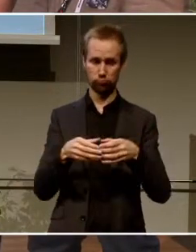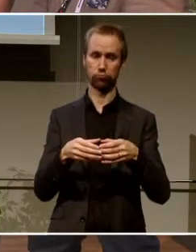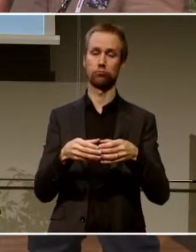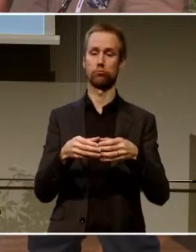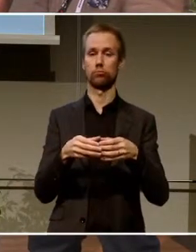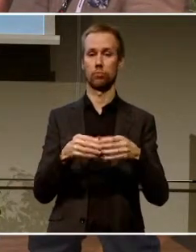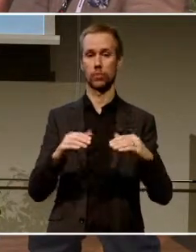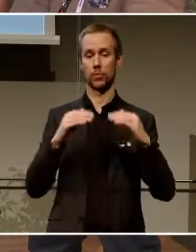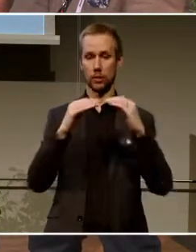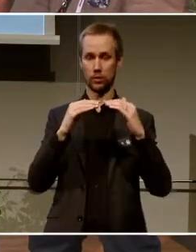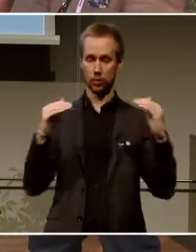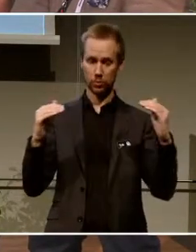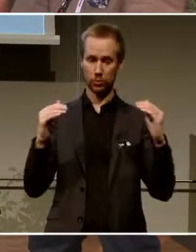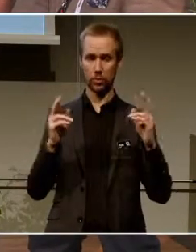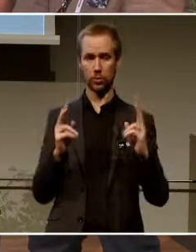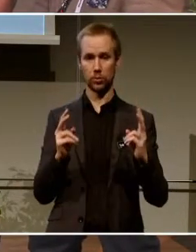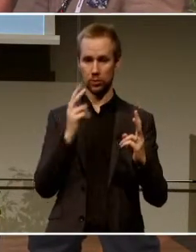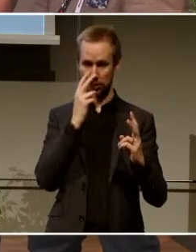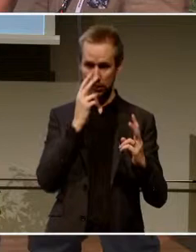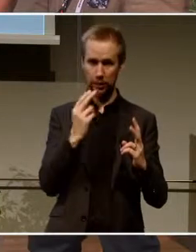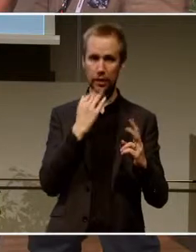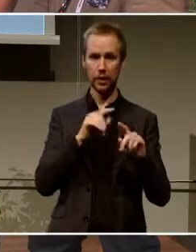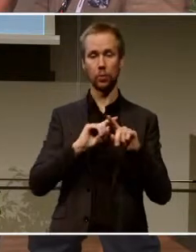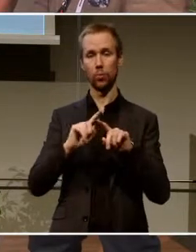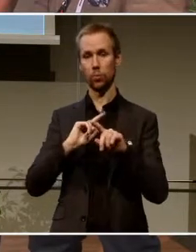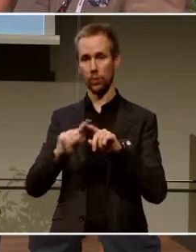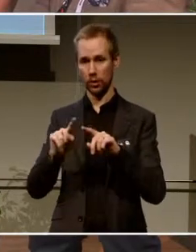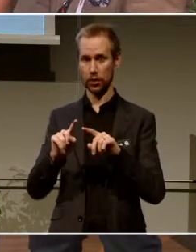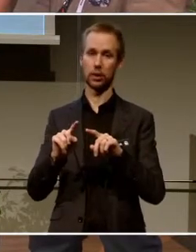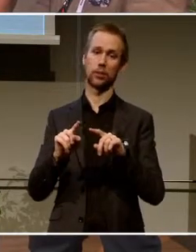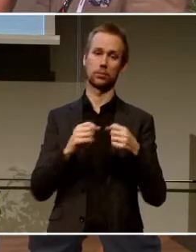lägga kartan över olika initiativ som pågår parallellt.